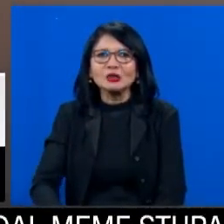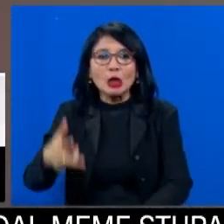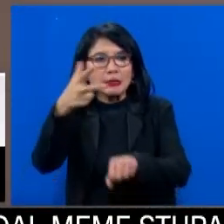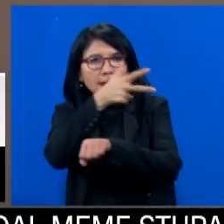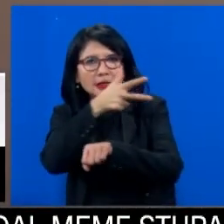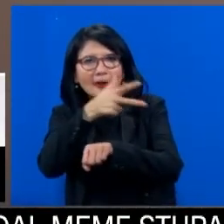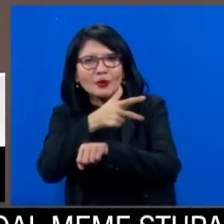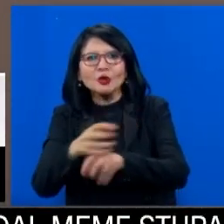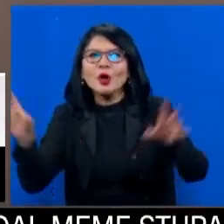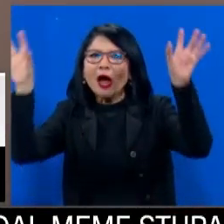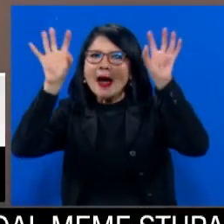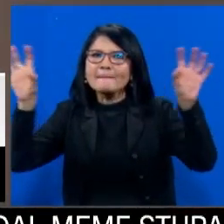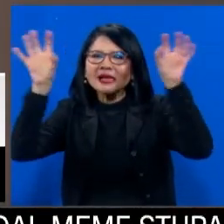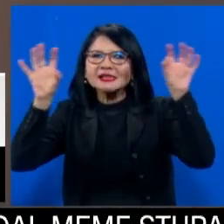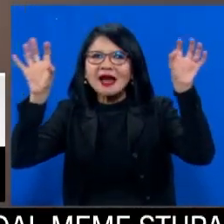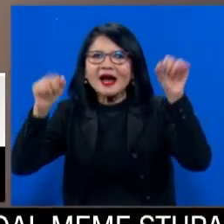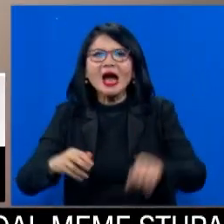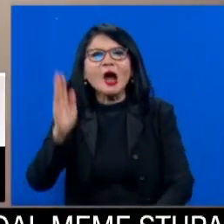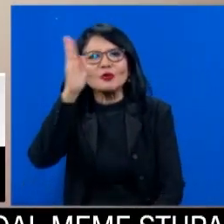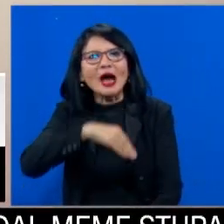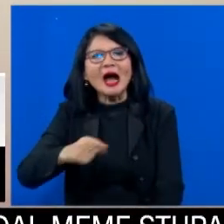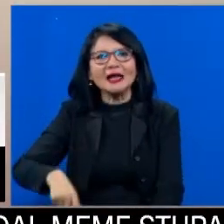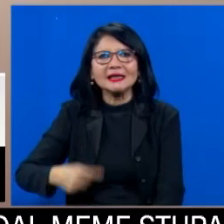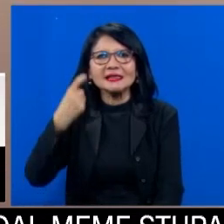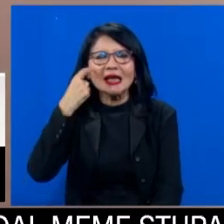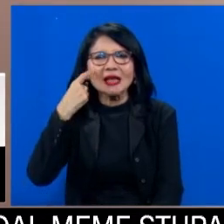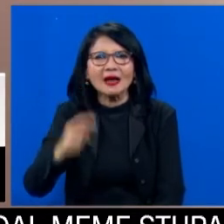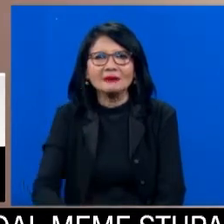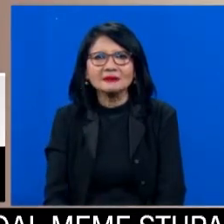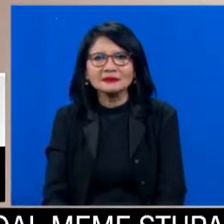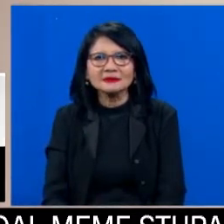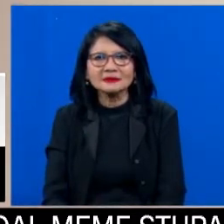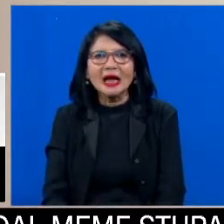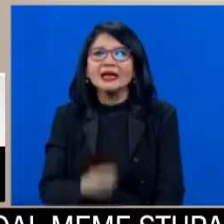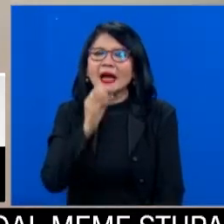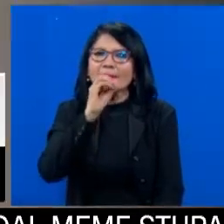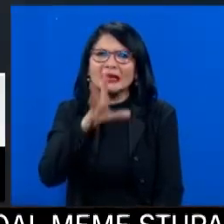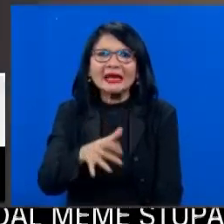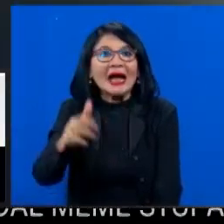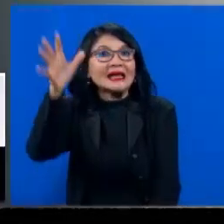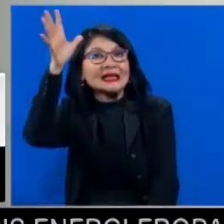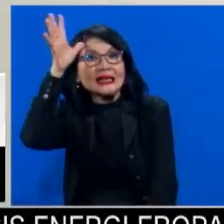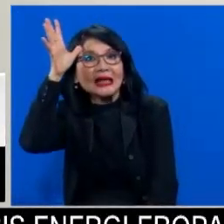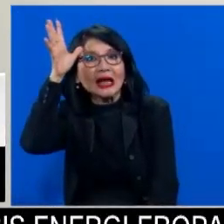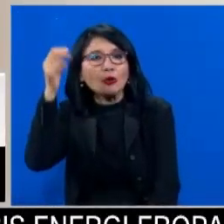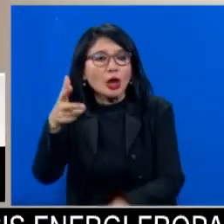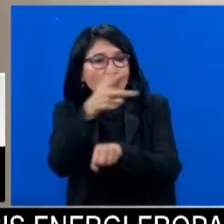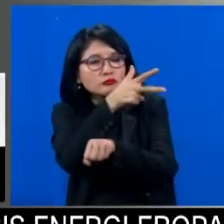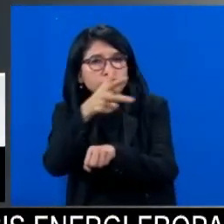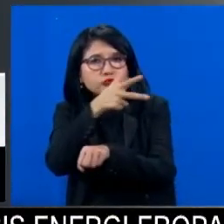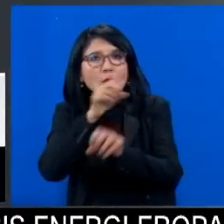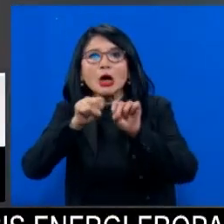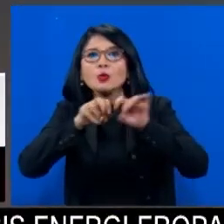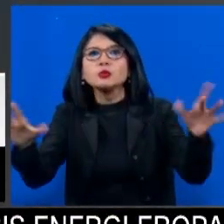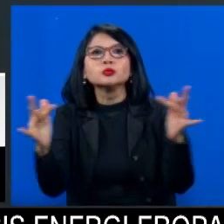ia menghadiri pesta di sebuah tempat hiburan pada Selasa 26 Juli lalu. Siaji berdalih tidak mengetahui jika video yang direkam temannya tersebut